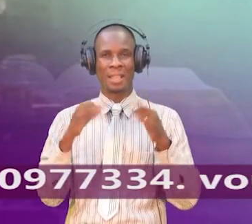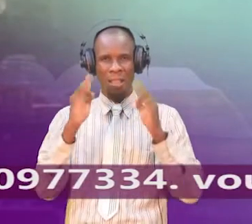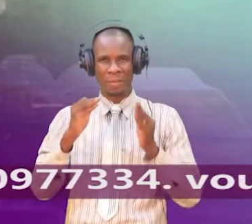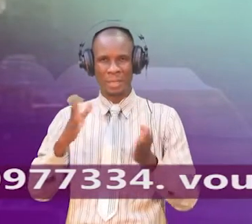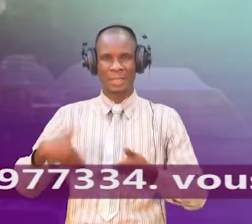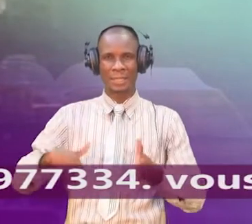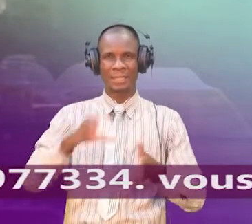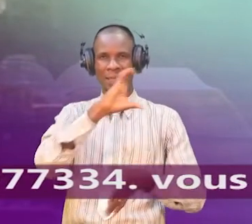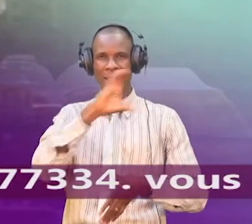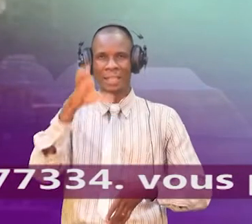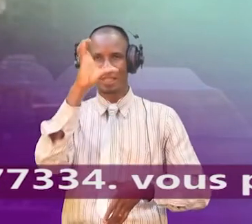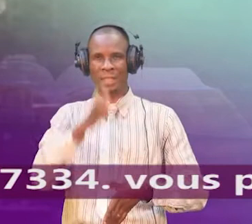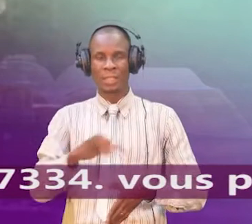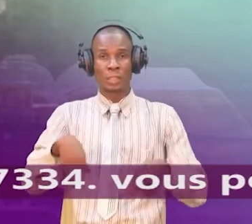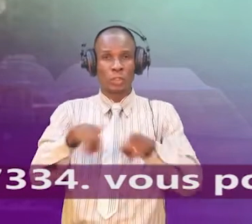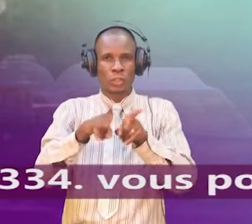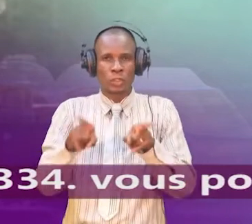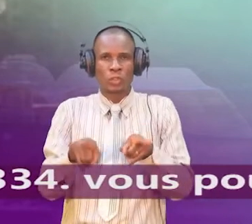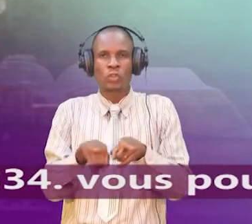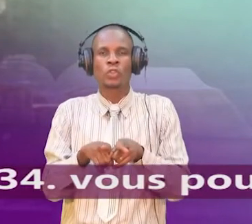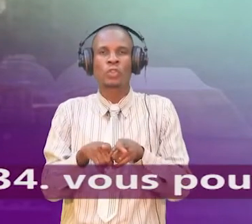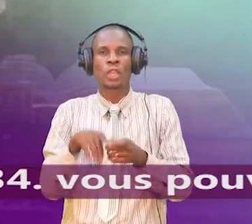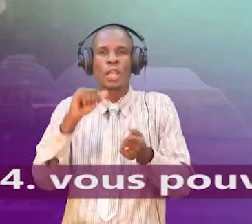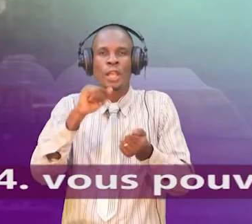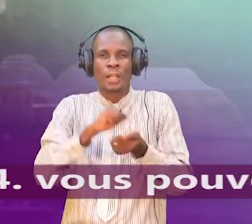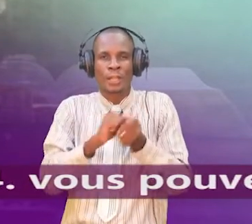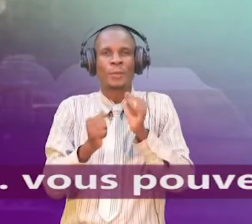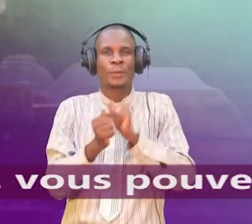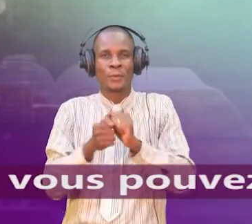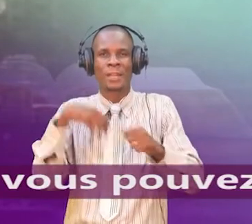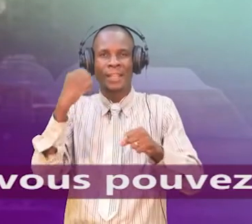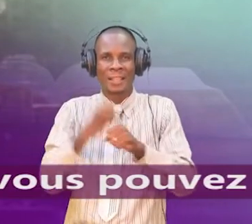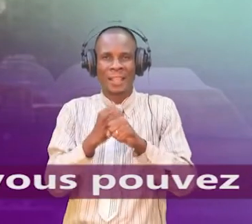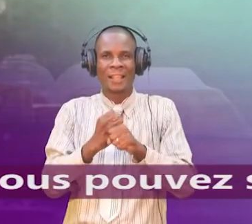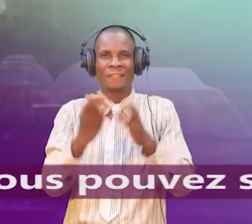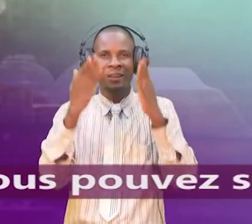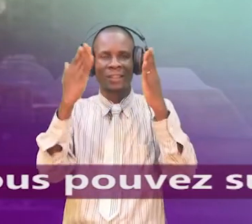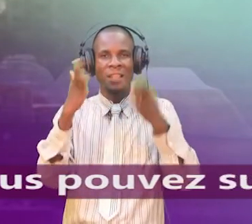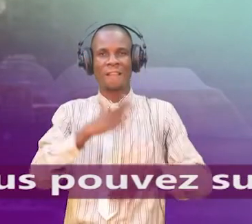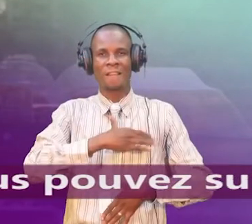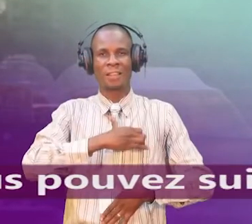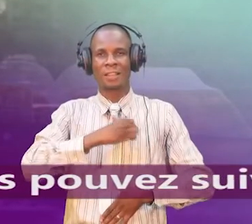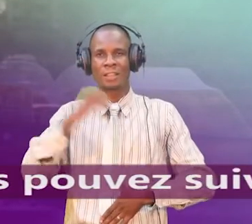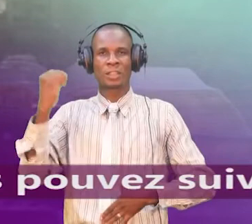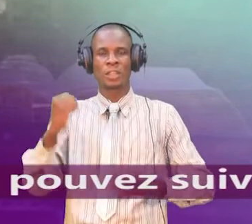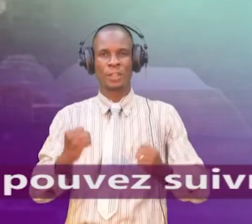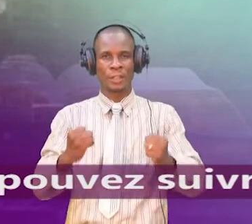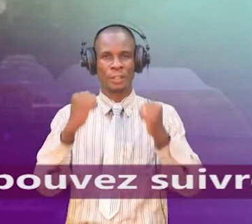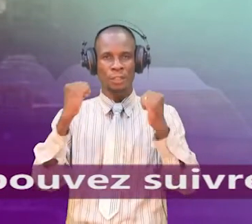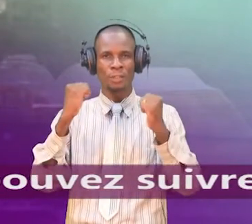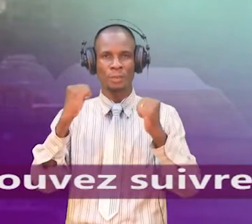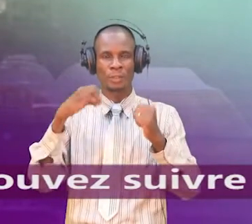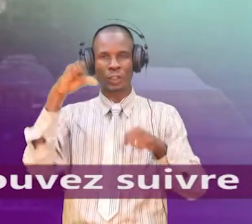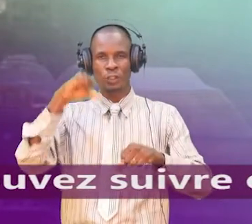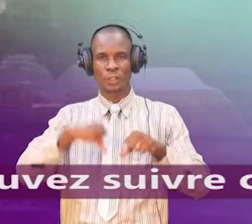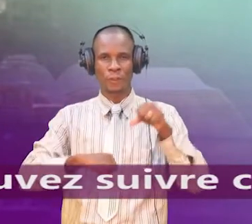toyokani lisusu na Nzambe, topetolami na nzela ya makila na Yesu Kristo. Yango nde ezali sango malamu. Kasi